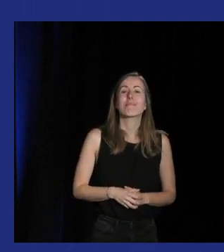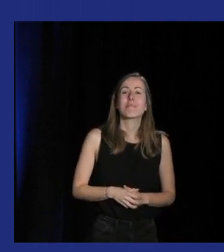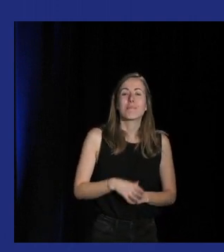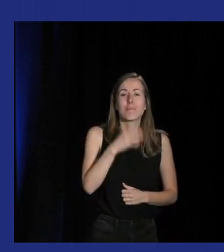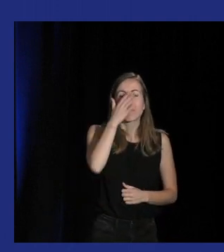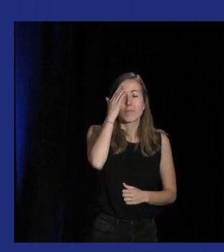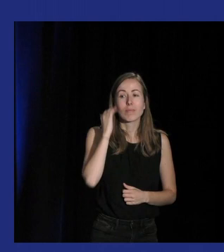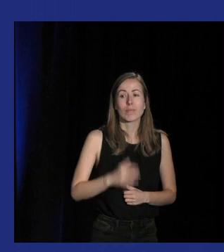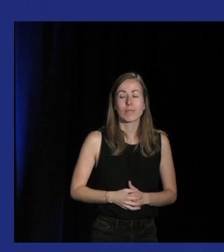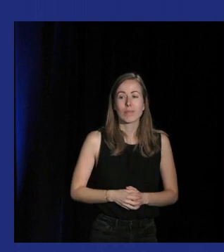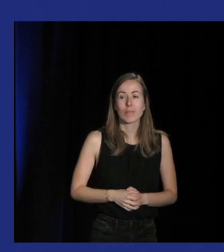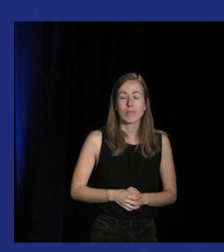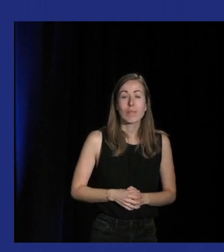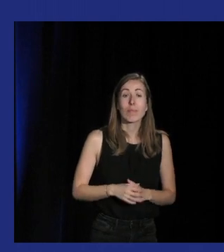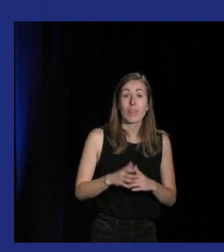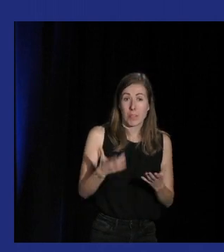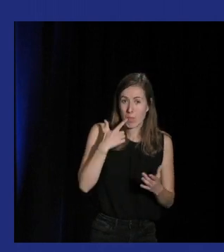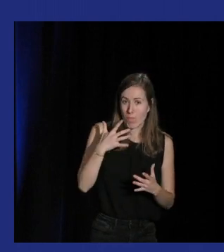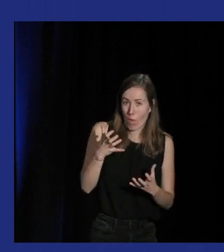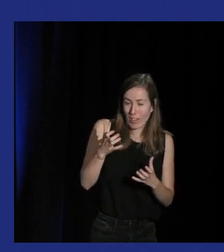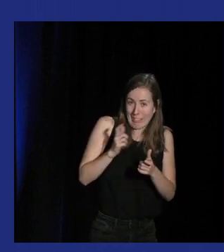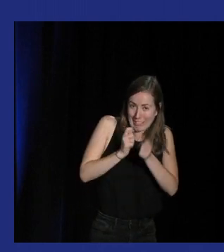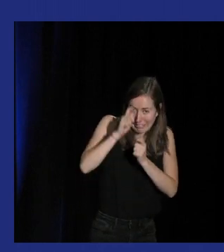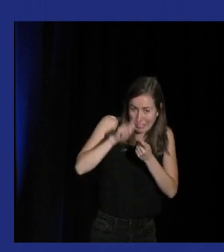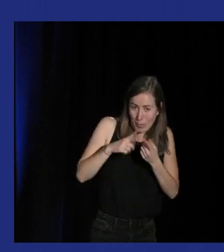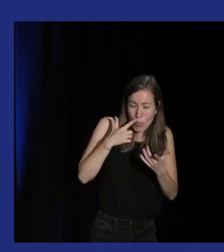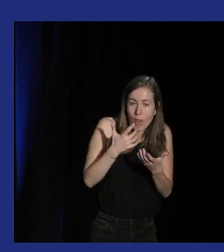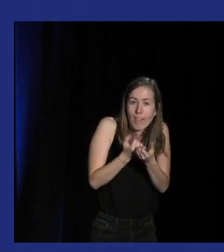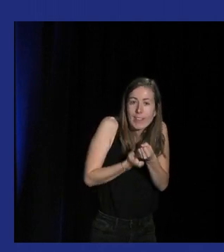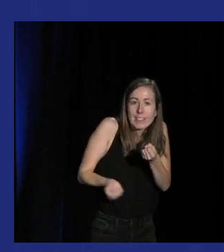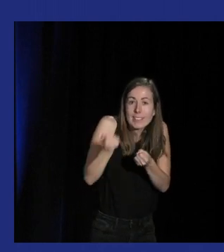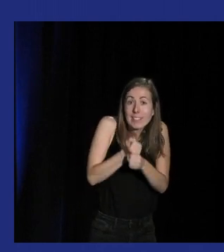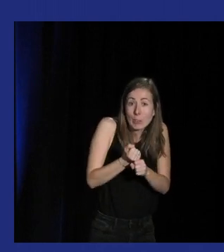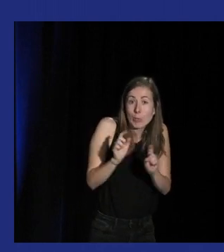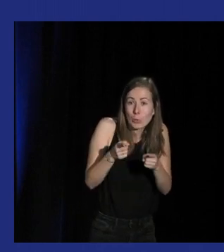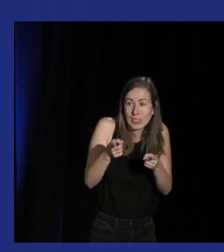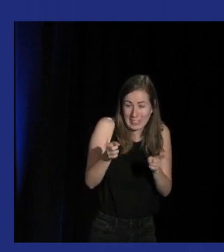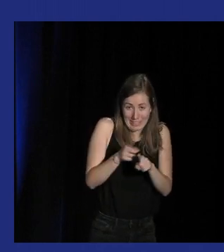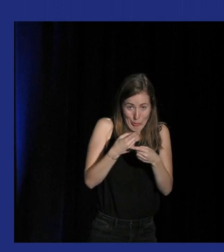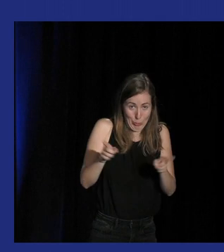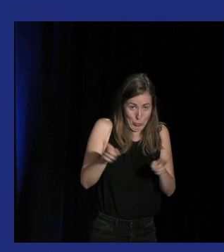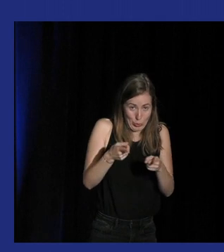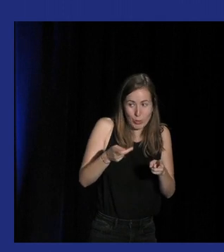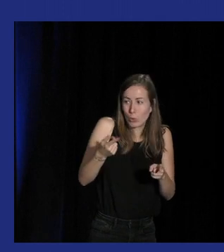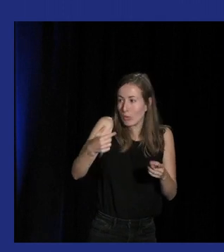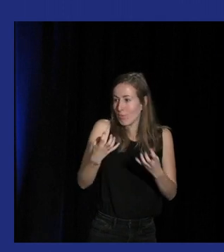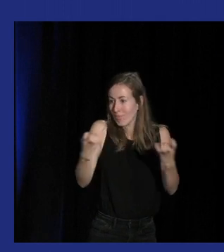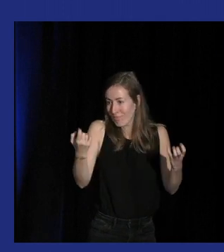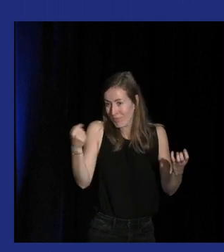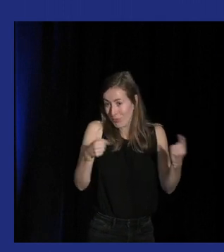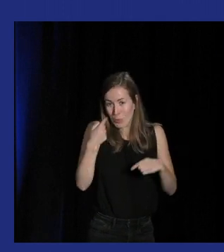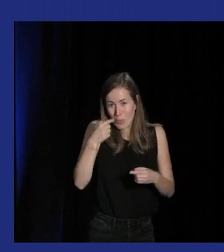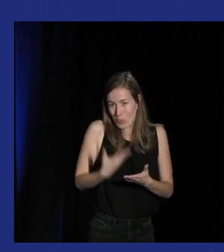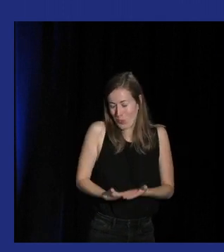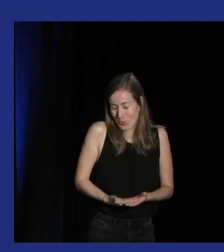à la partie composition du sujet de cette table ronde revenir un peu donc au sujet de la musique qui nous intéresse tous